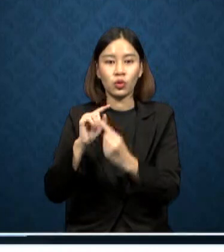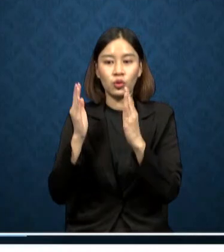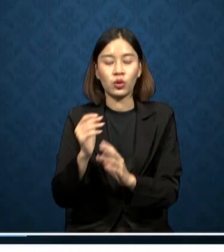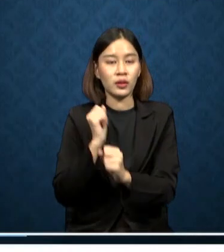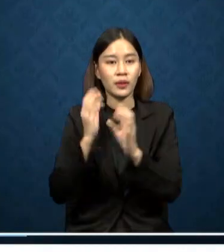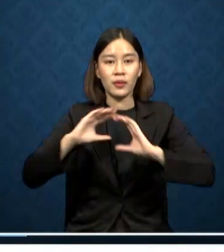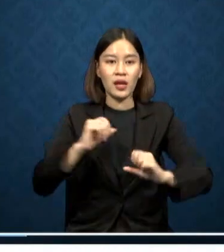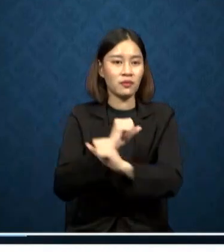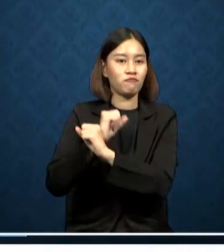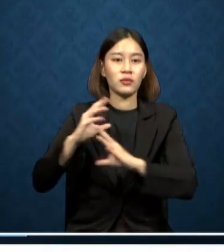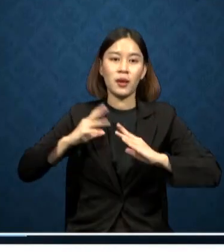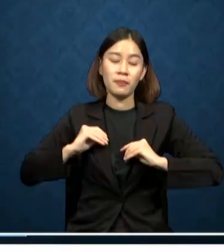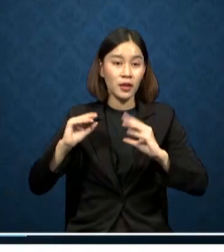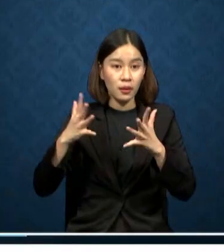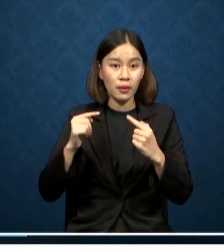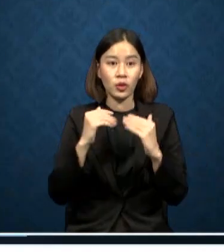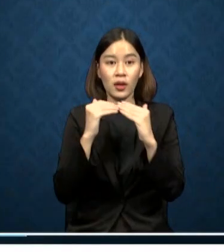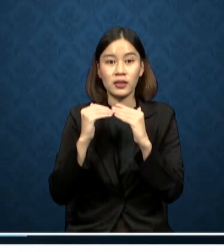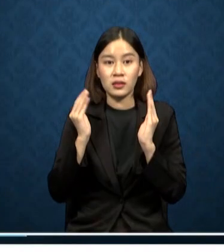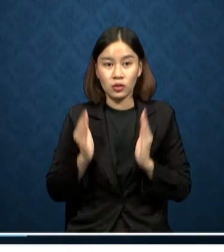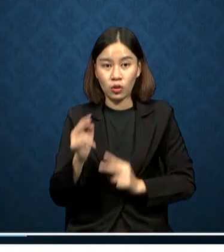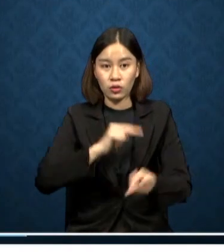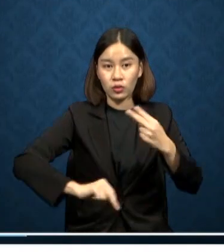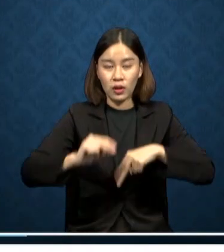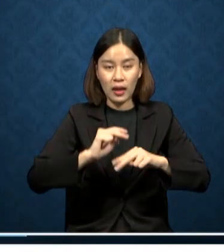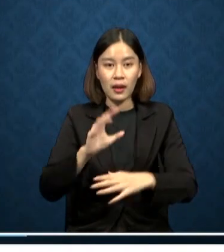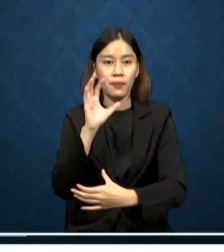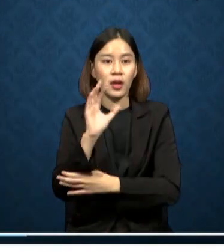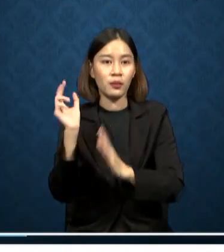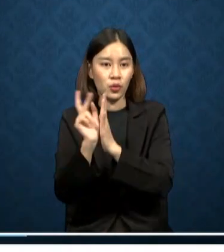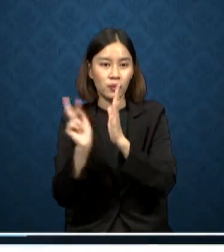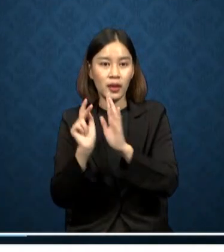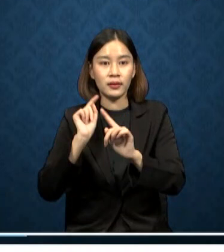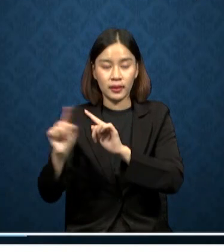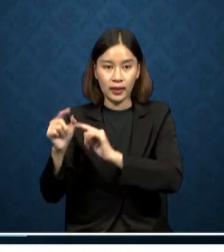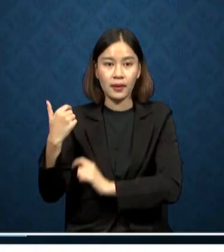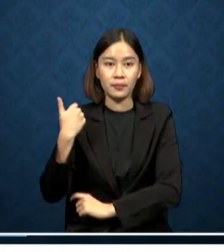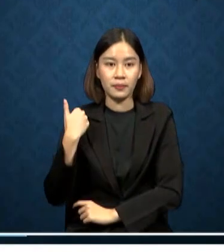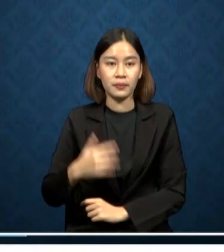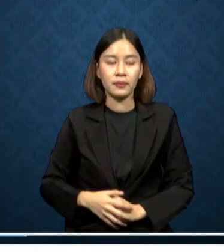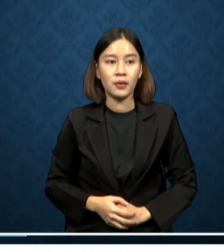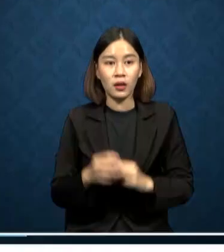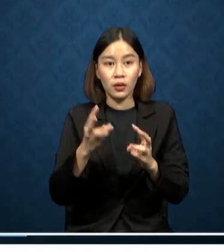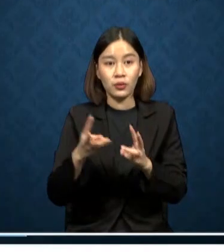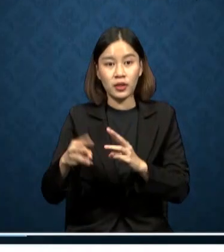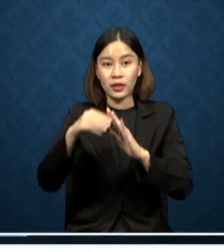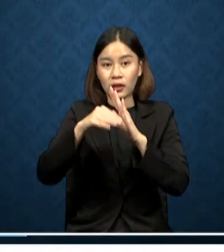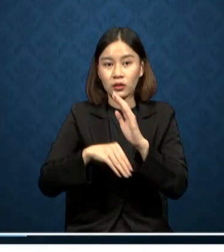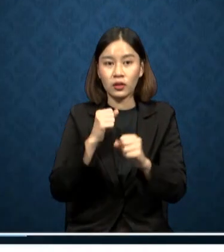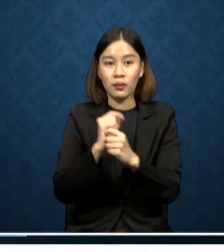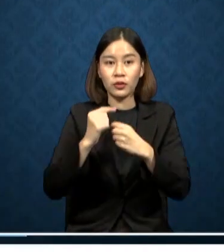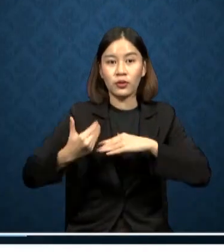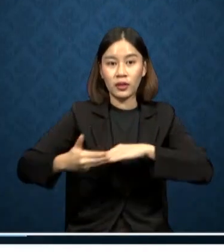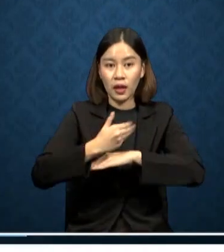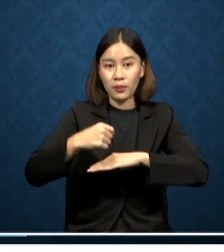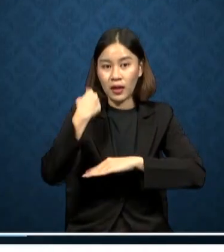ที่รัฐด้เฉพาะด้สิทธิมัสู้เชียชน และการมครัใช้กฎหมายเป็ต้นแนวทางในกณเป็กกเมืองของ